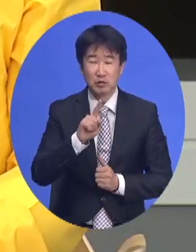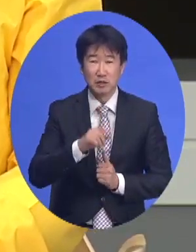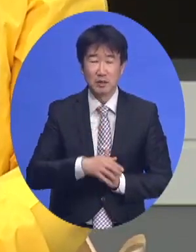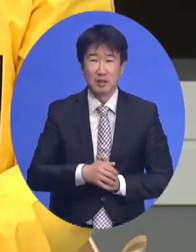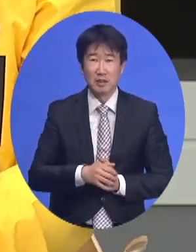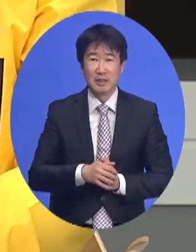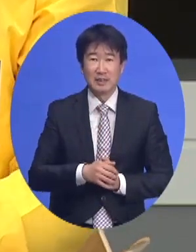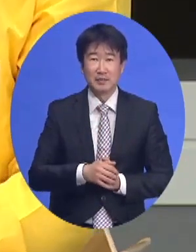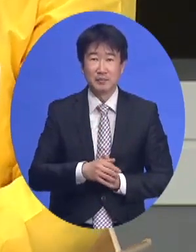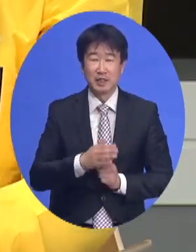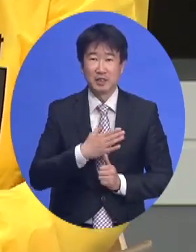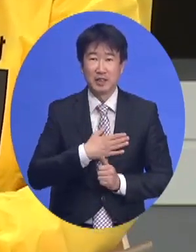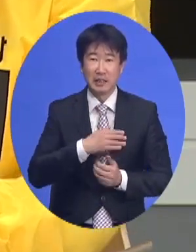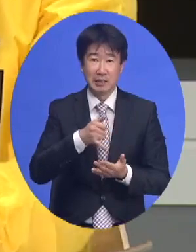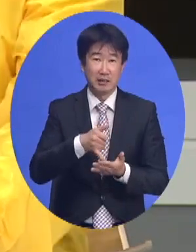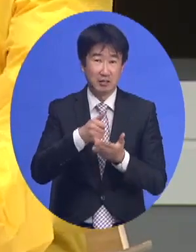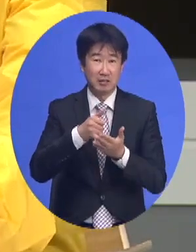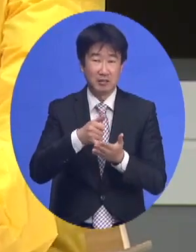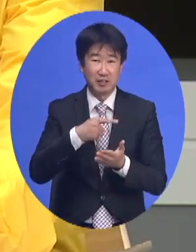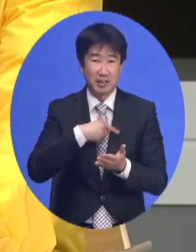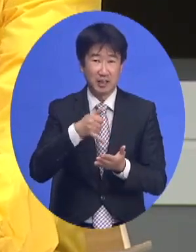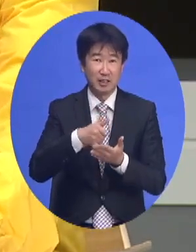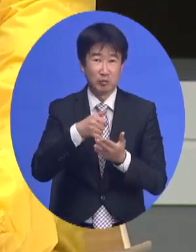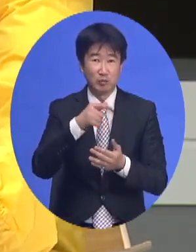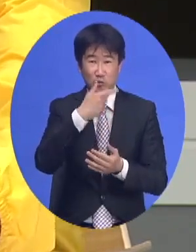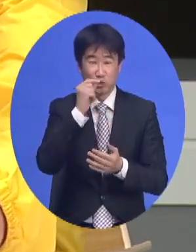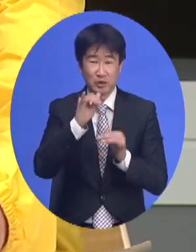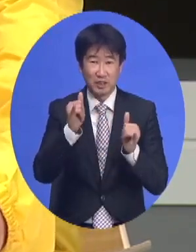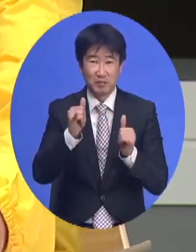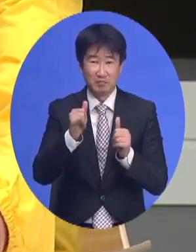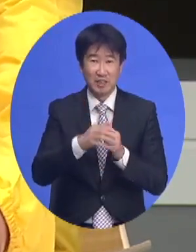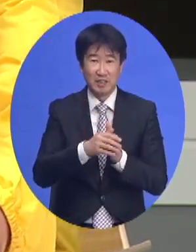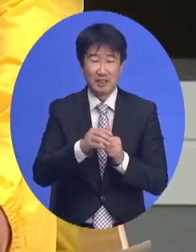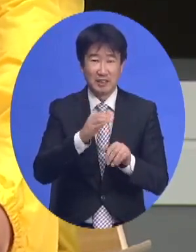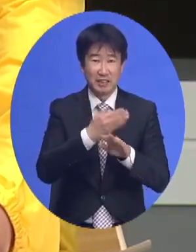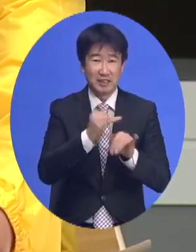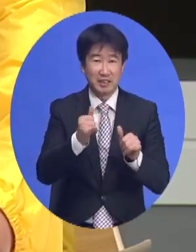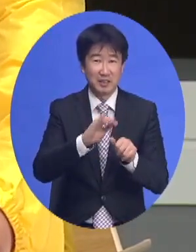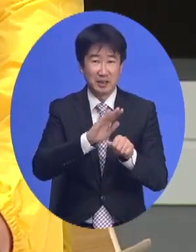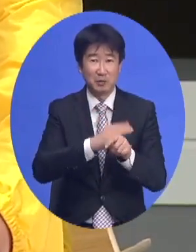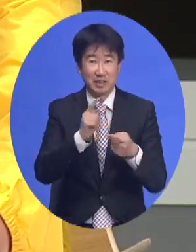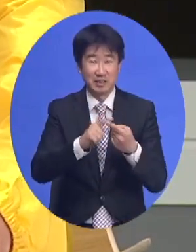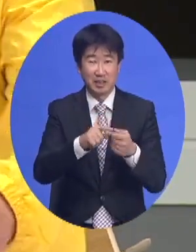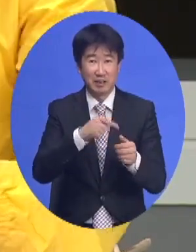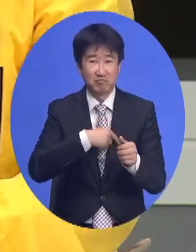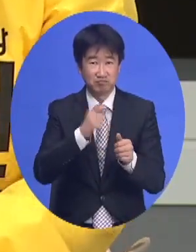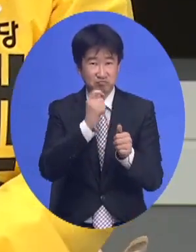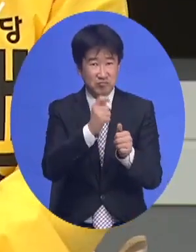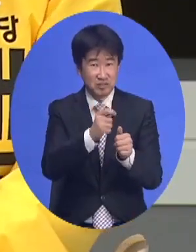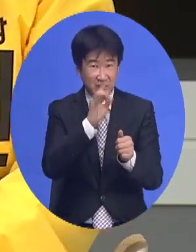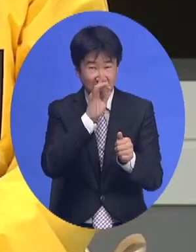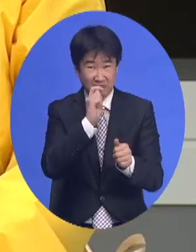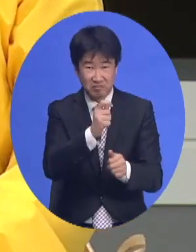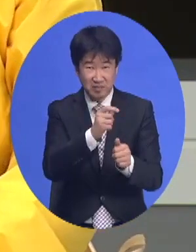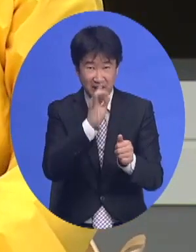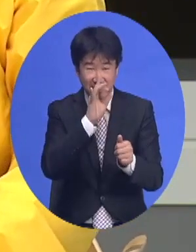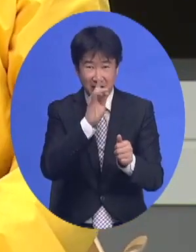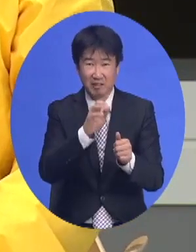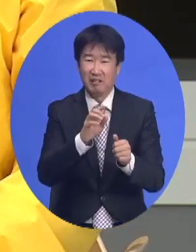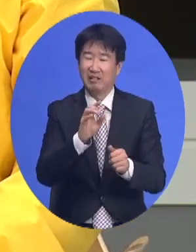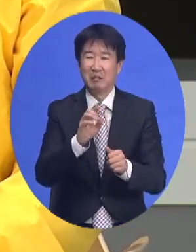저 자기가 좀 인격이 좀 부족한 사람은 다른 사람의 잘못에 대해서 지적하지 못합니까? 그럼 큰일